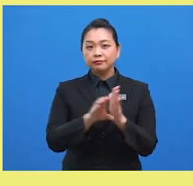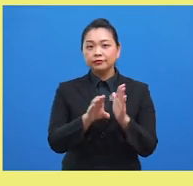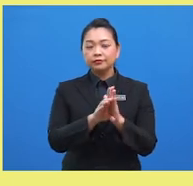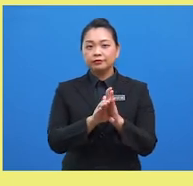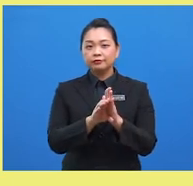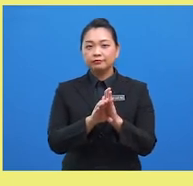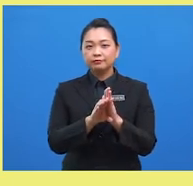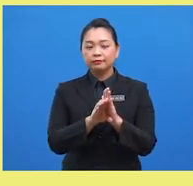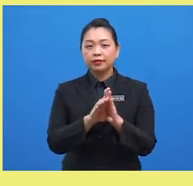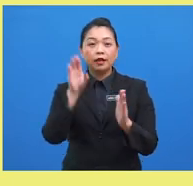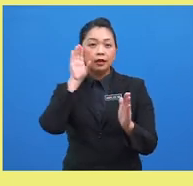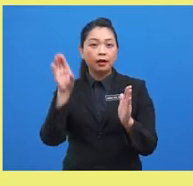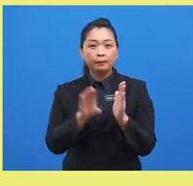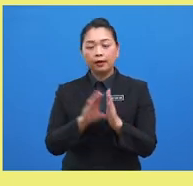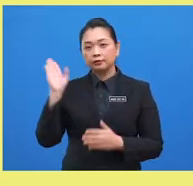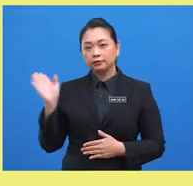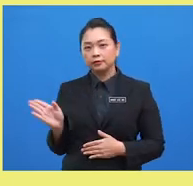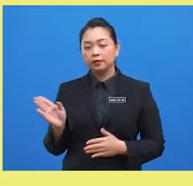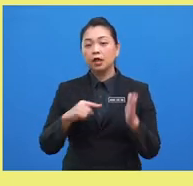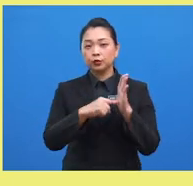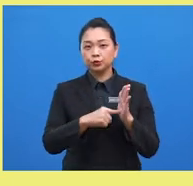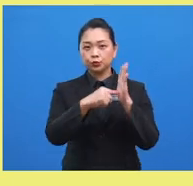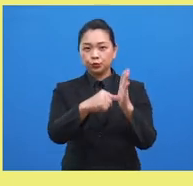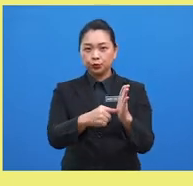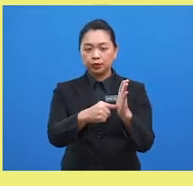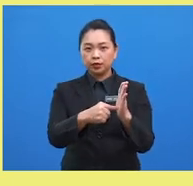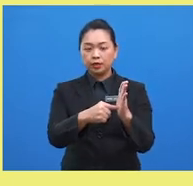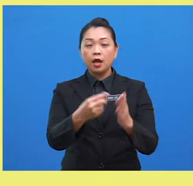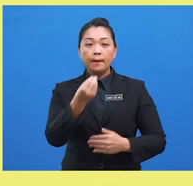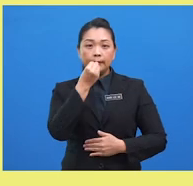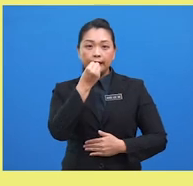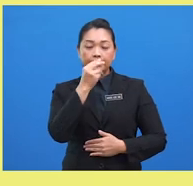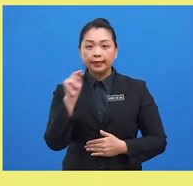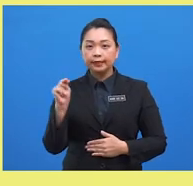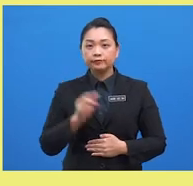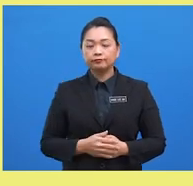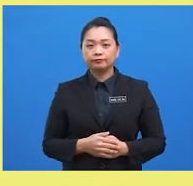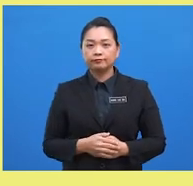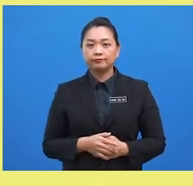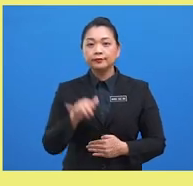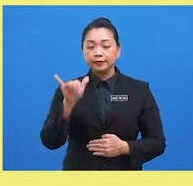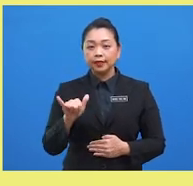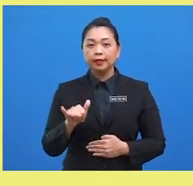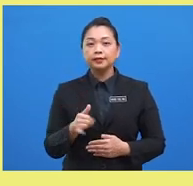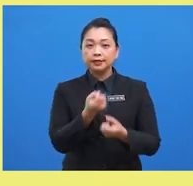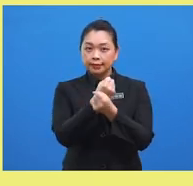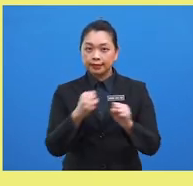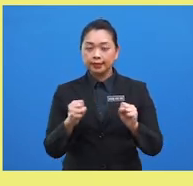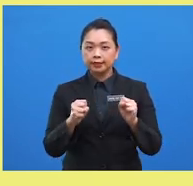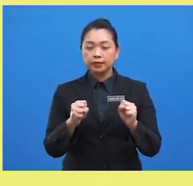Contohnya, gambar ini menunjukkan makanan yang